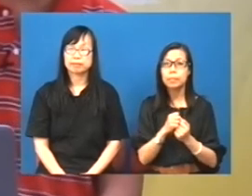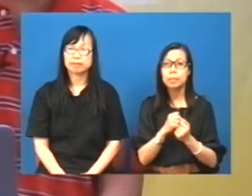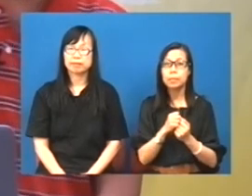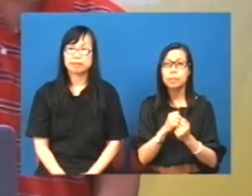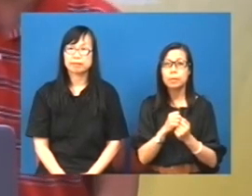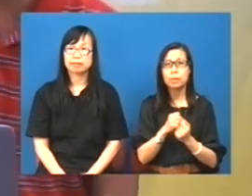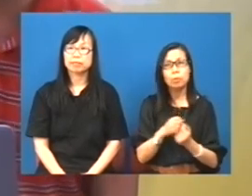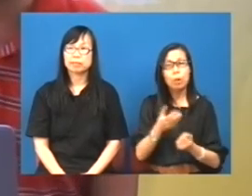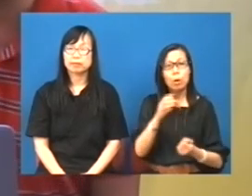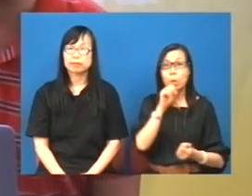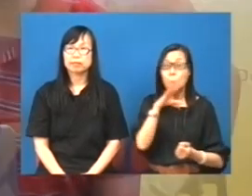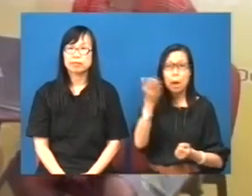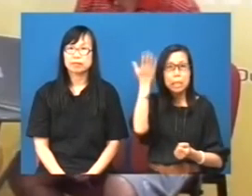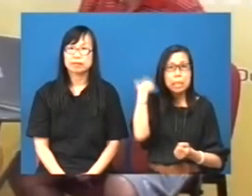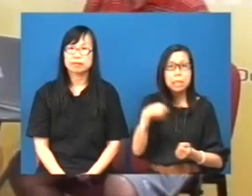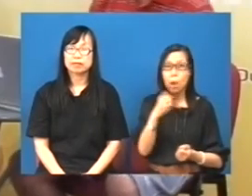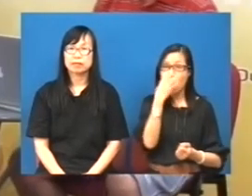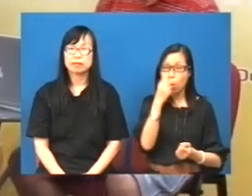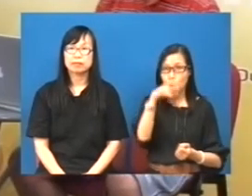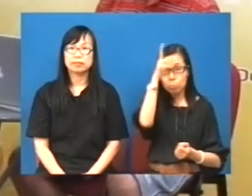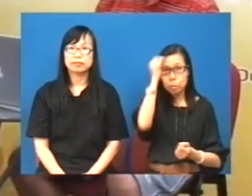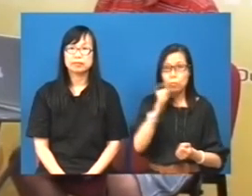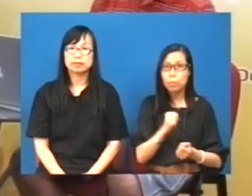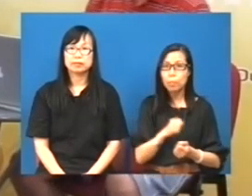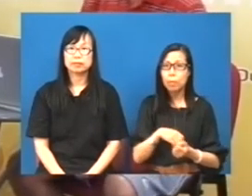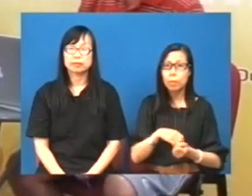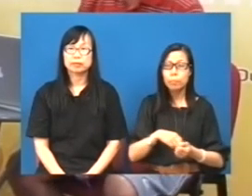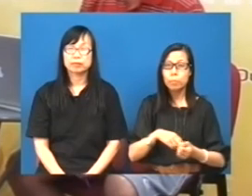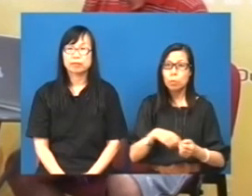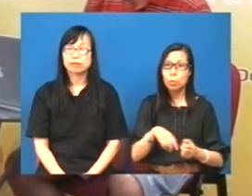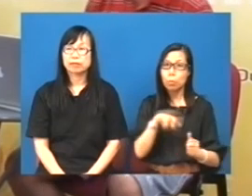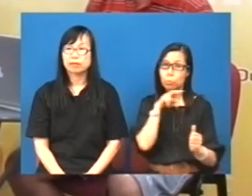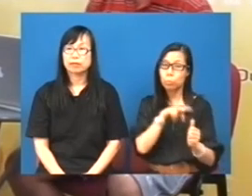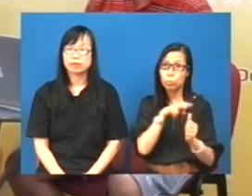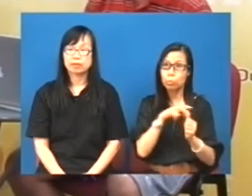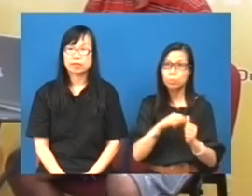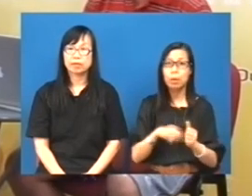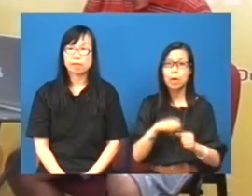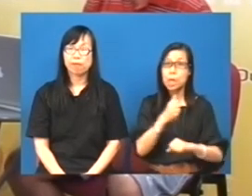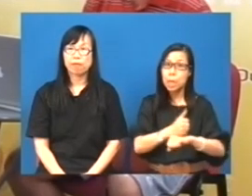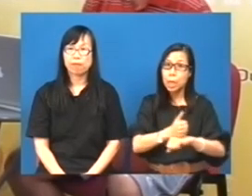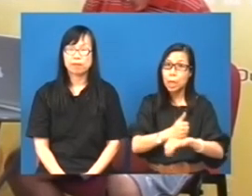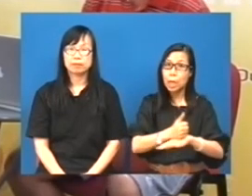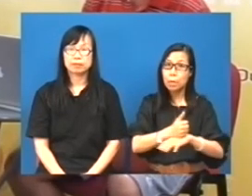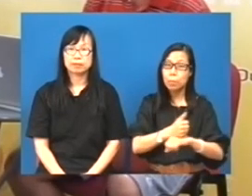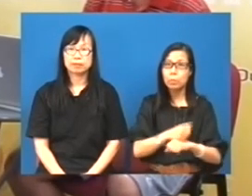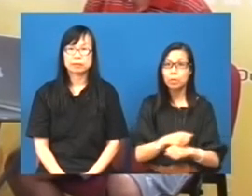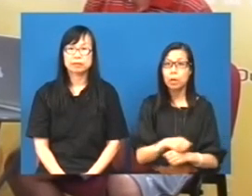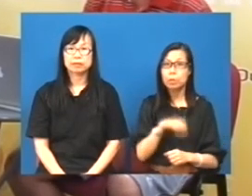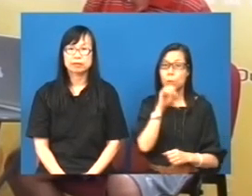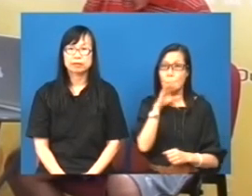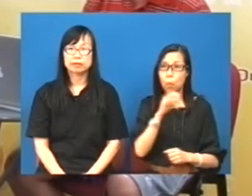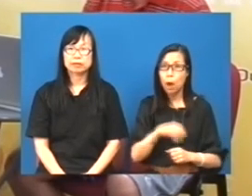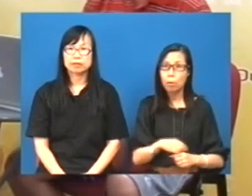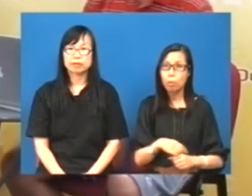我們說以前香港政府殖民地時期的統治就是基本上又有講效率又有